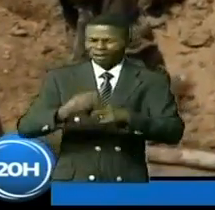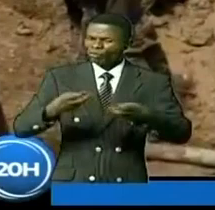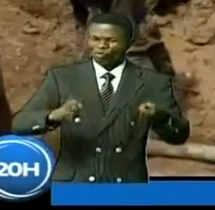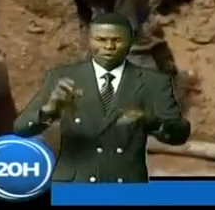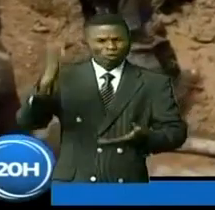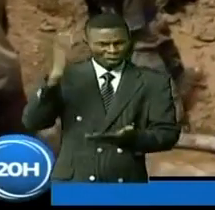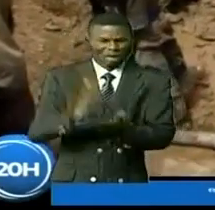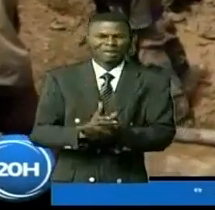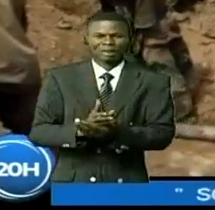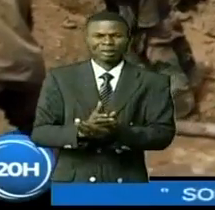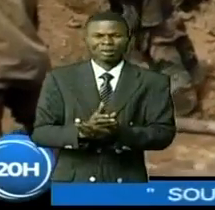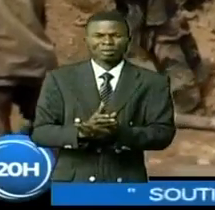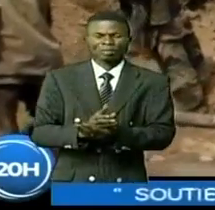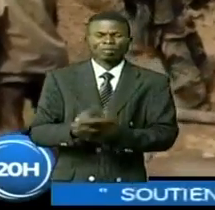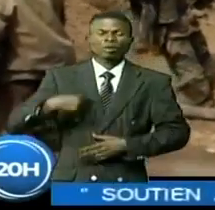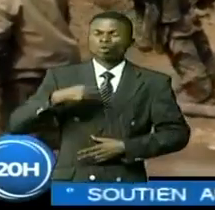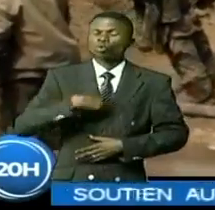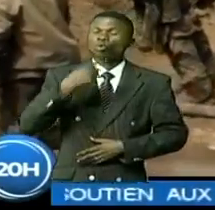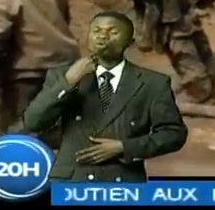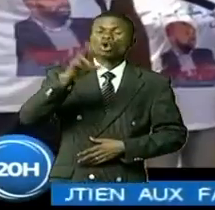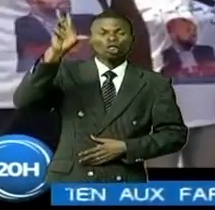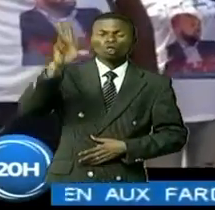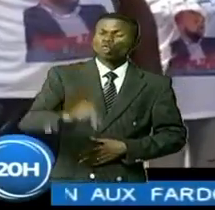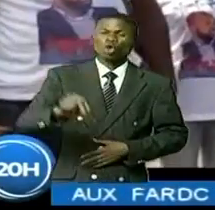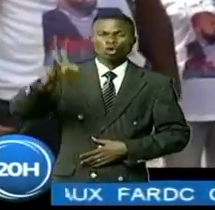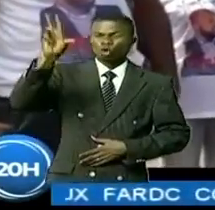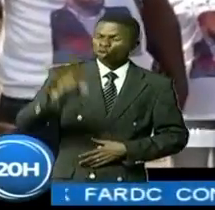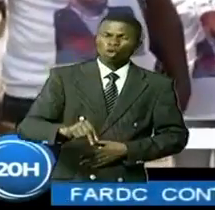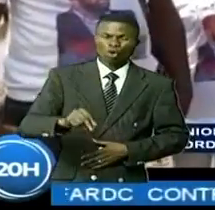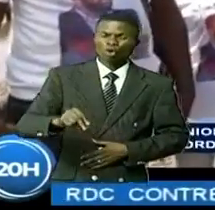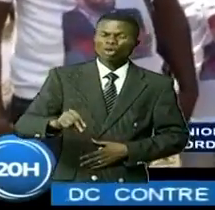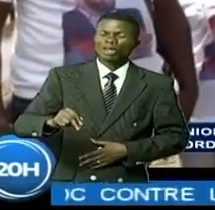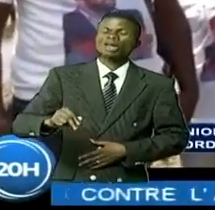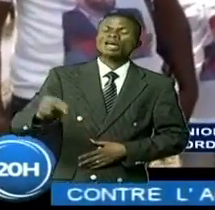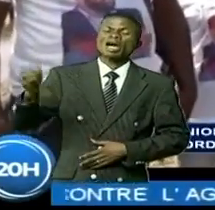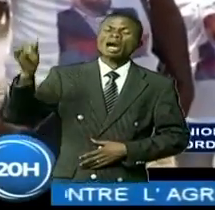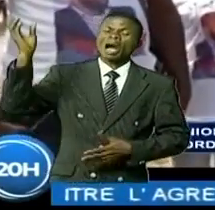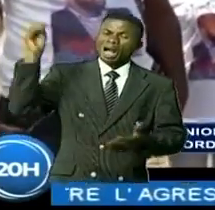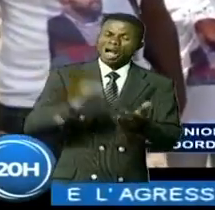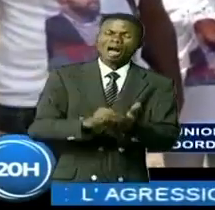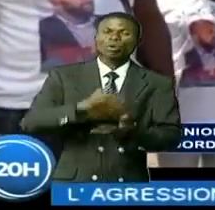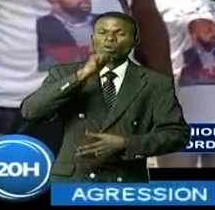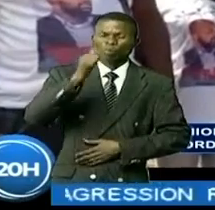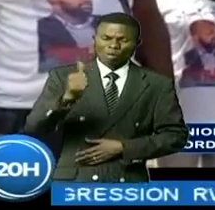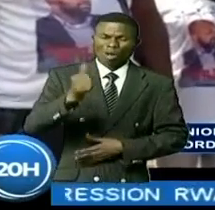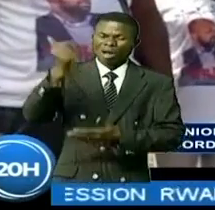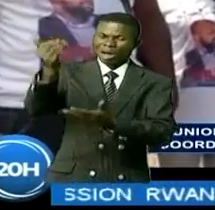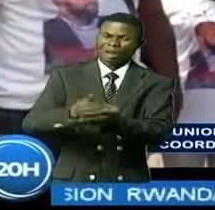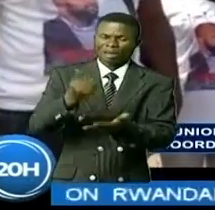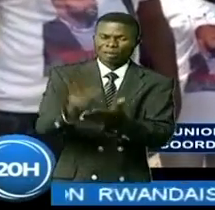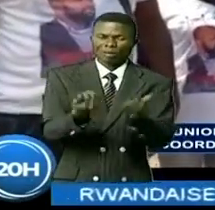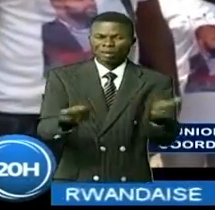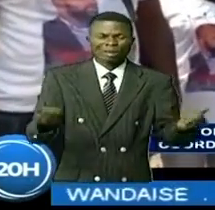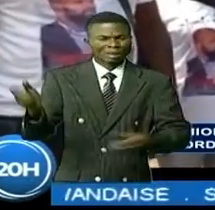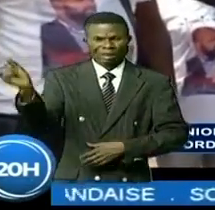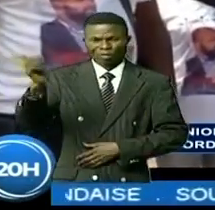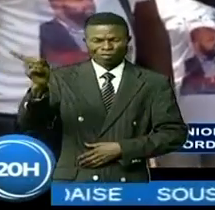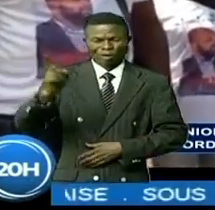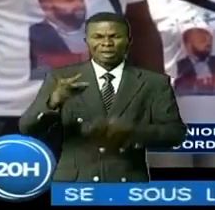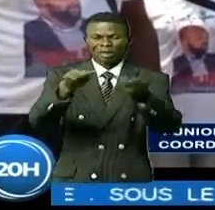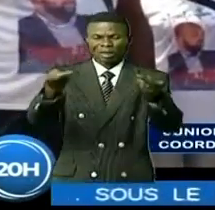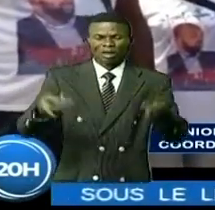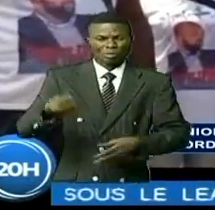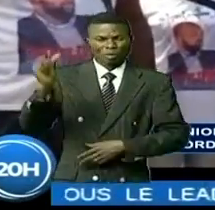Nous disons non, non et plus jamais à l'exploitation des